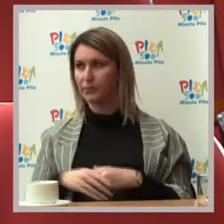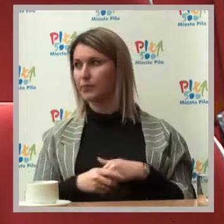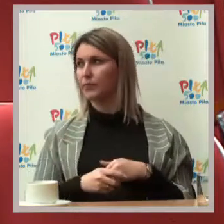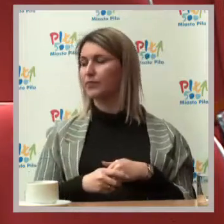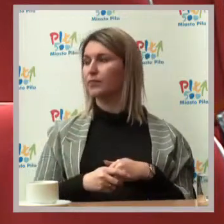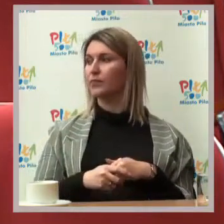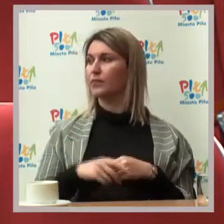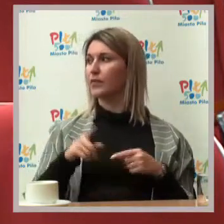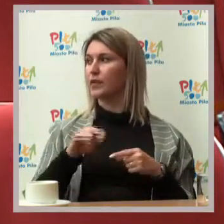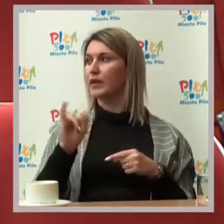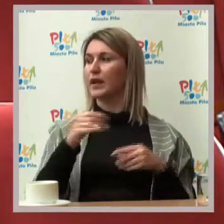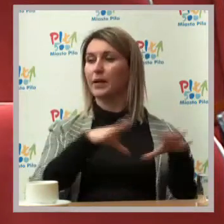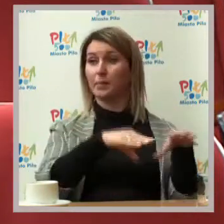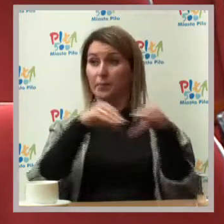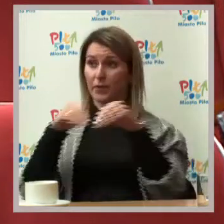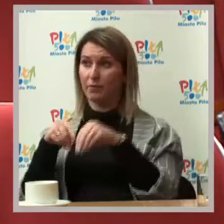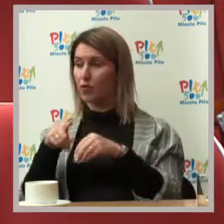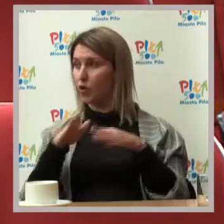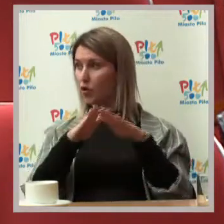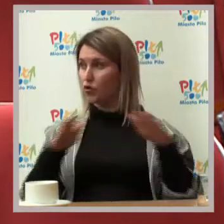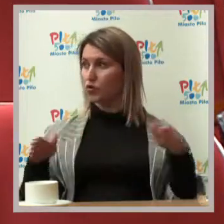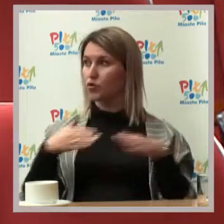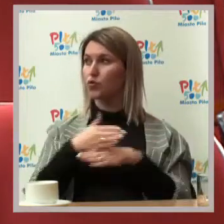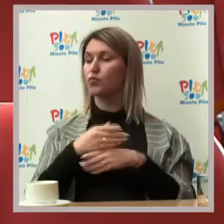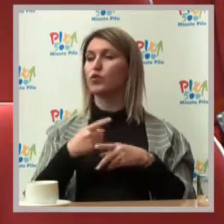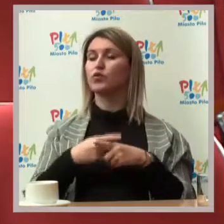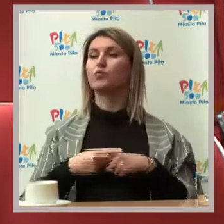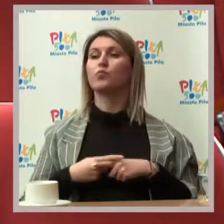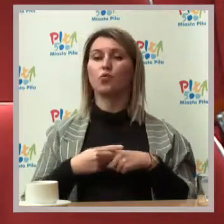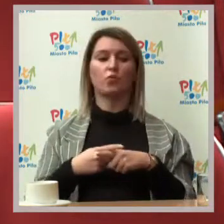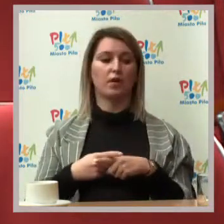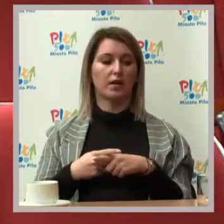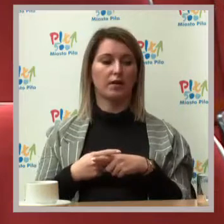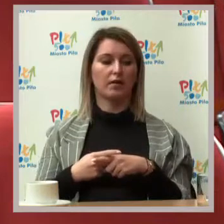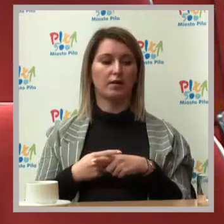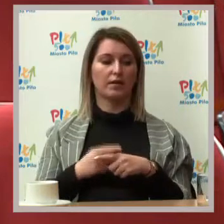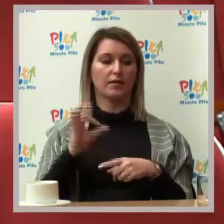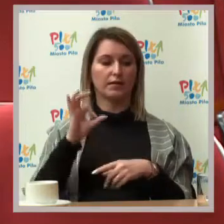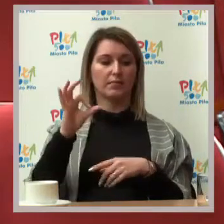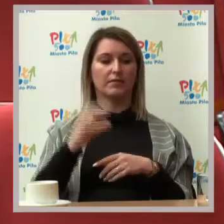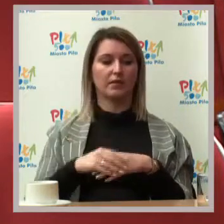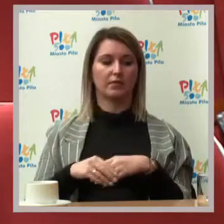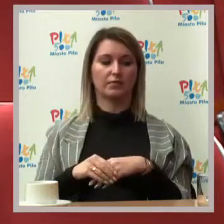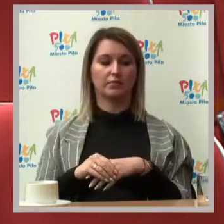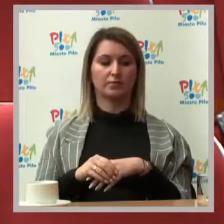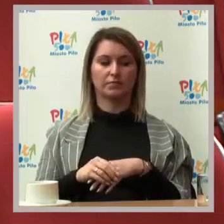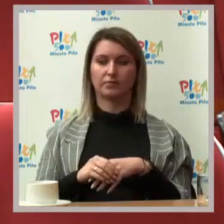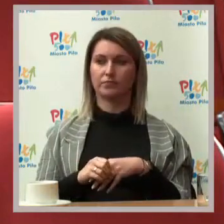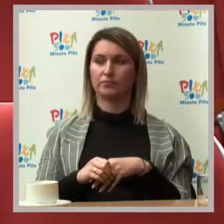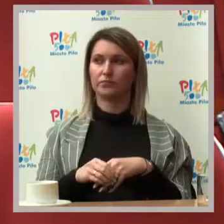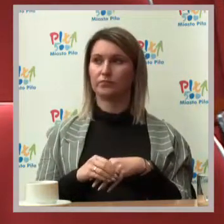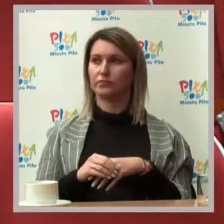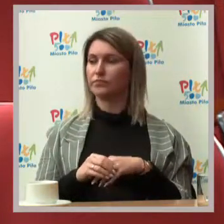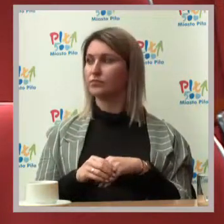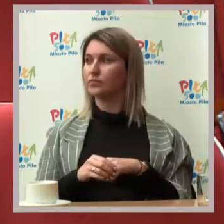Po przejęciu tego schroniska przez spółkę specjalnie do tego powołaną będziemy mogli oczywiście to schronisko